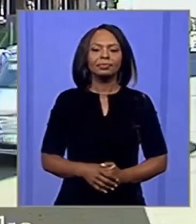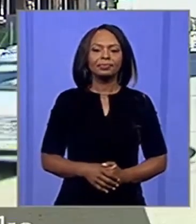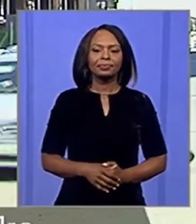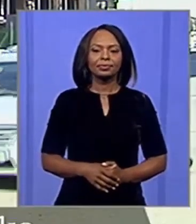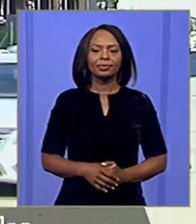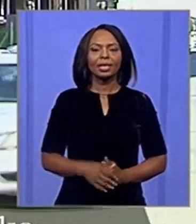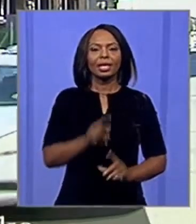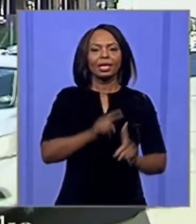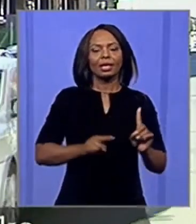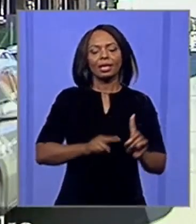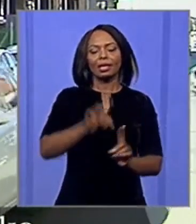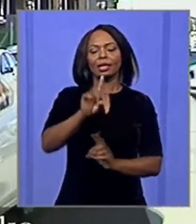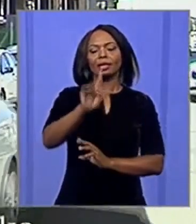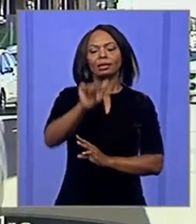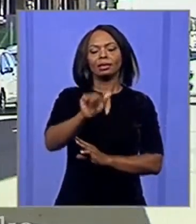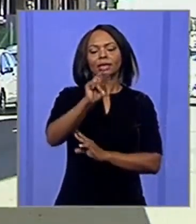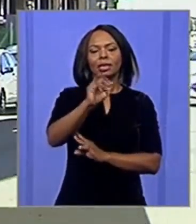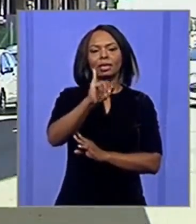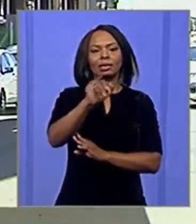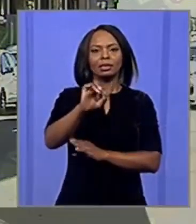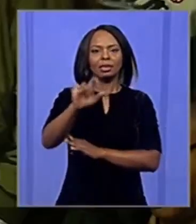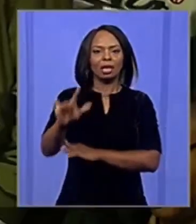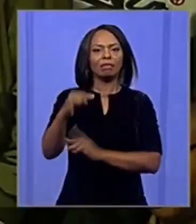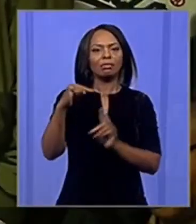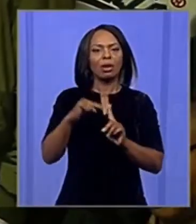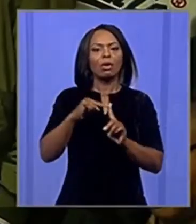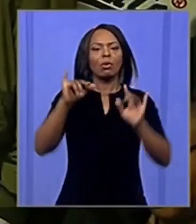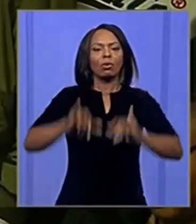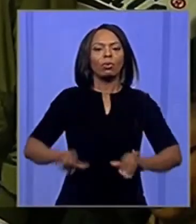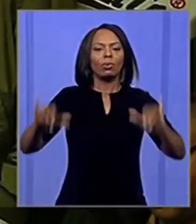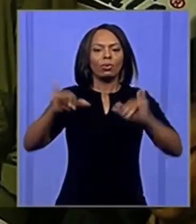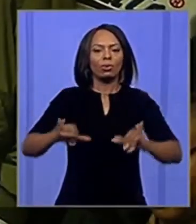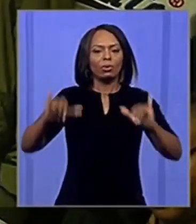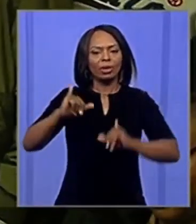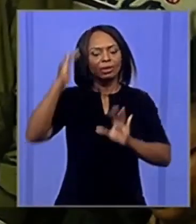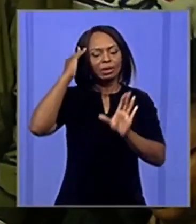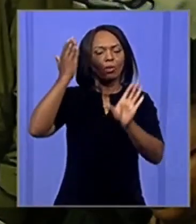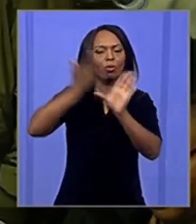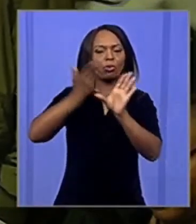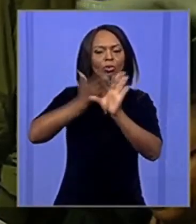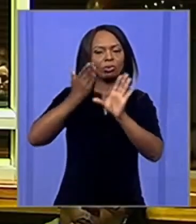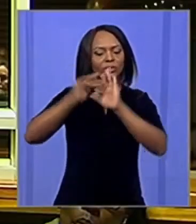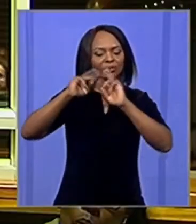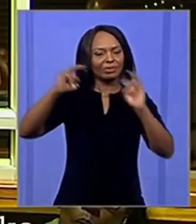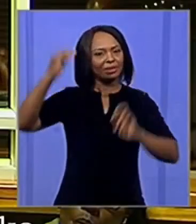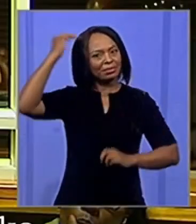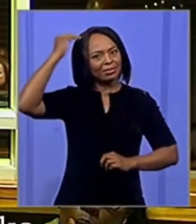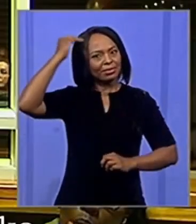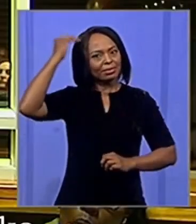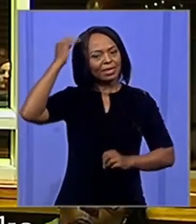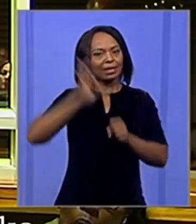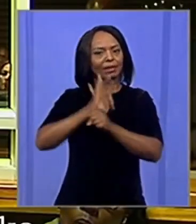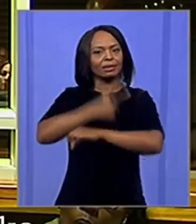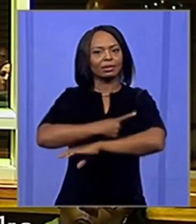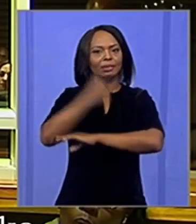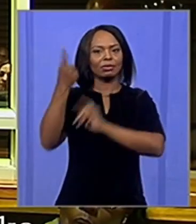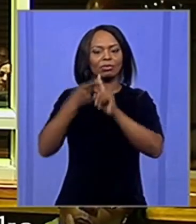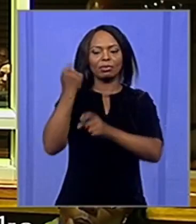Daniel Alberts o ntse a le mo lenaaneng la ba ba letileng go sekasekiwa tlhaloganyo malatsi a 13 fa e sale ka